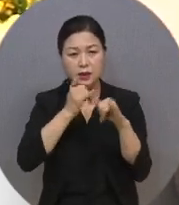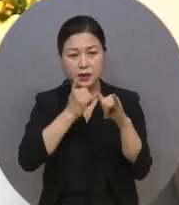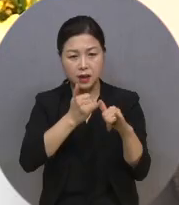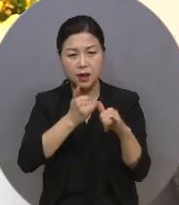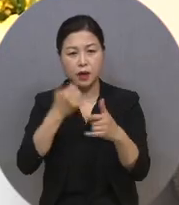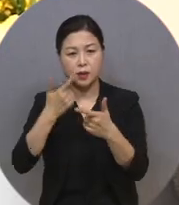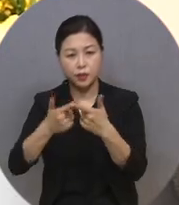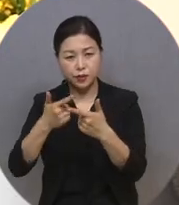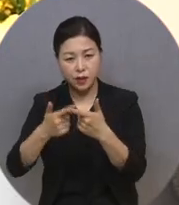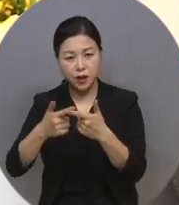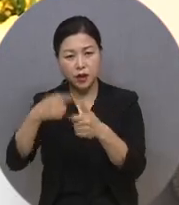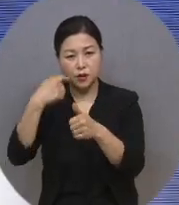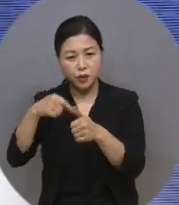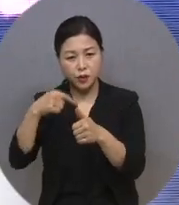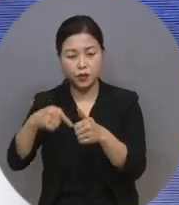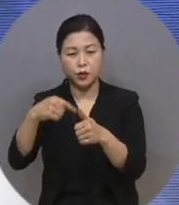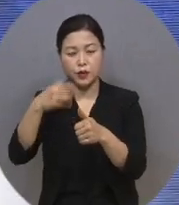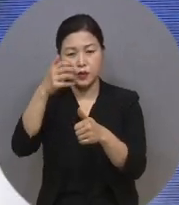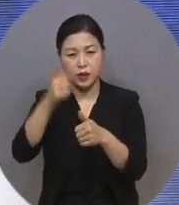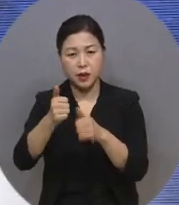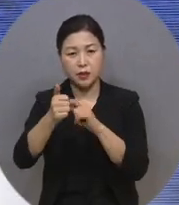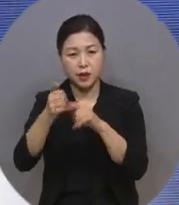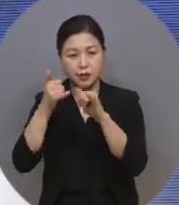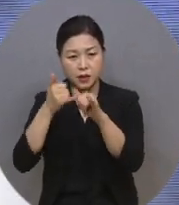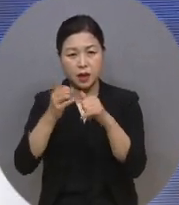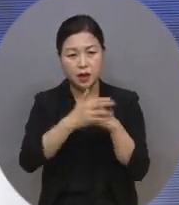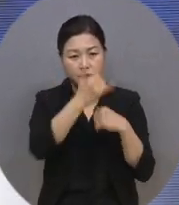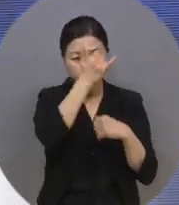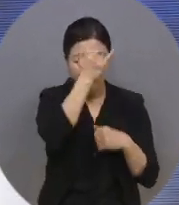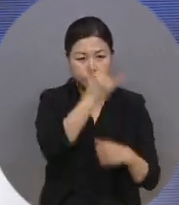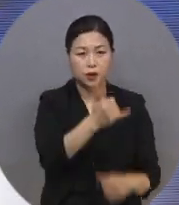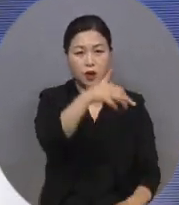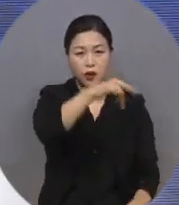교육감 감사장, 충유의 충상, 효상,